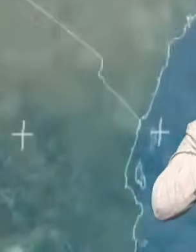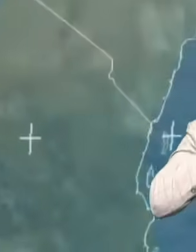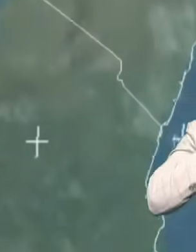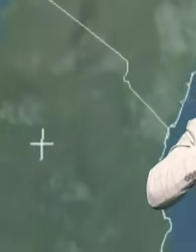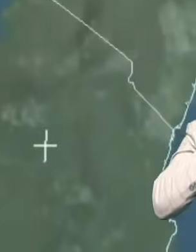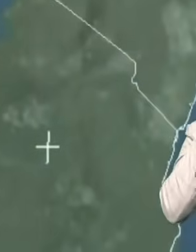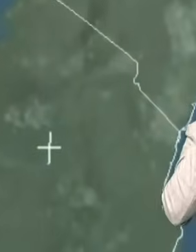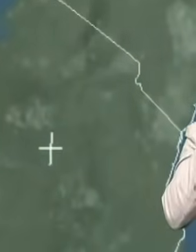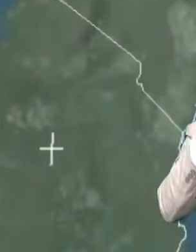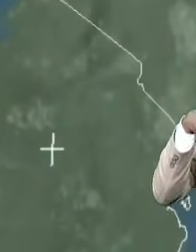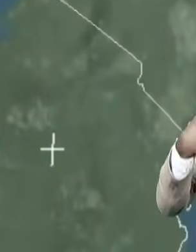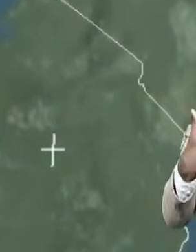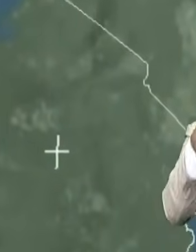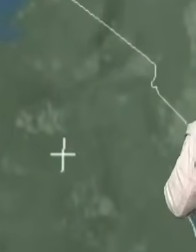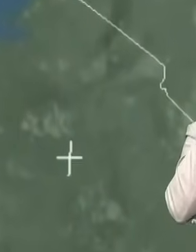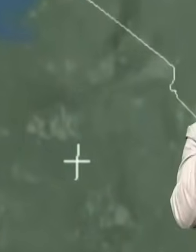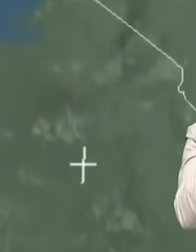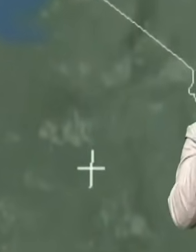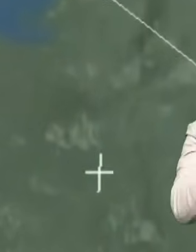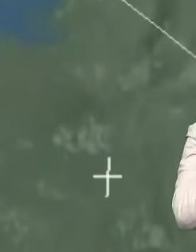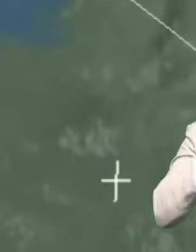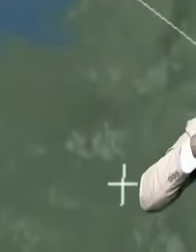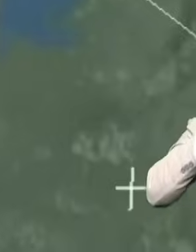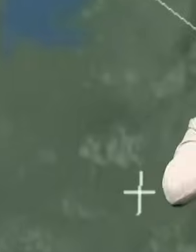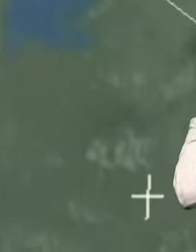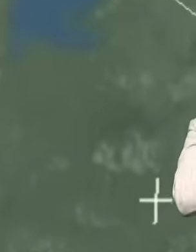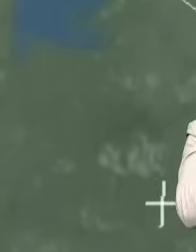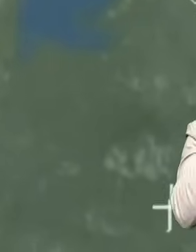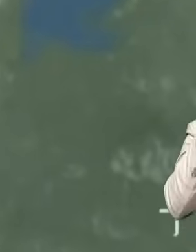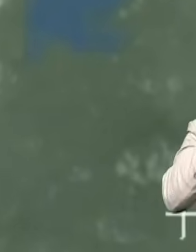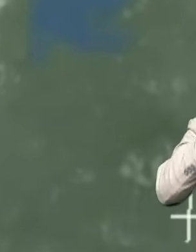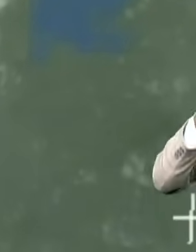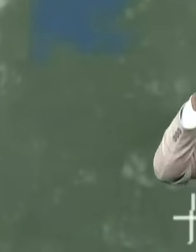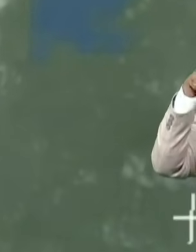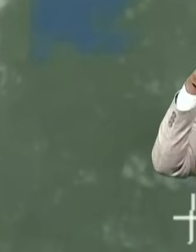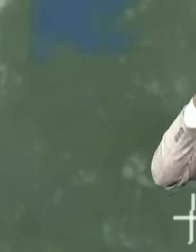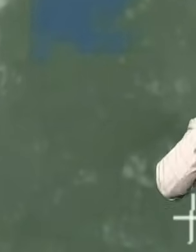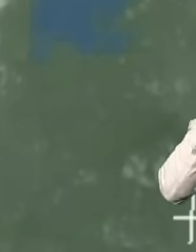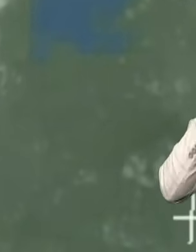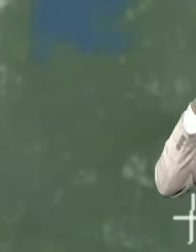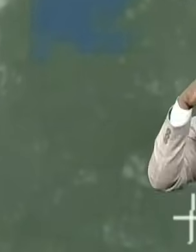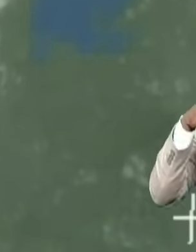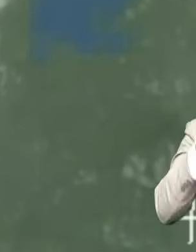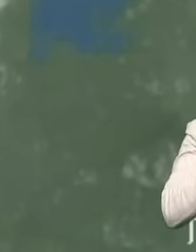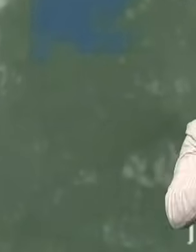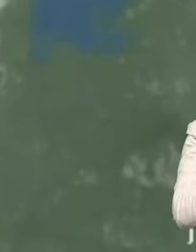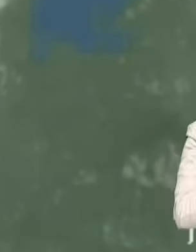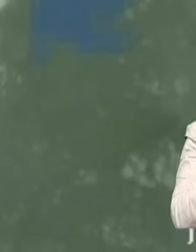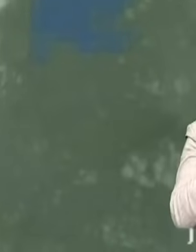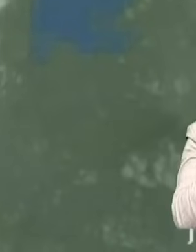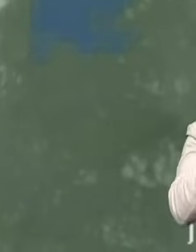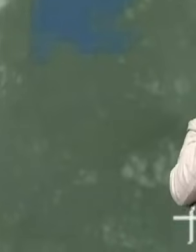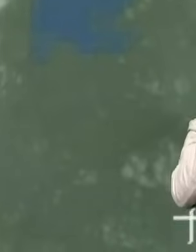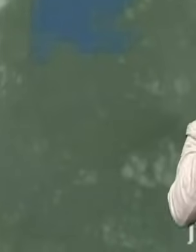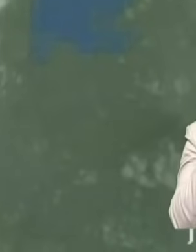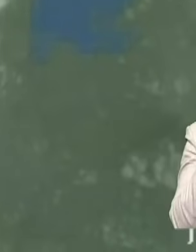uyu munsi wiriwe mu masaha mu gitondo mu gihugu cyacu twaramukanye ibicu byiganje bitatanze imvura mu gihugu hose ku masaha